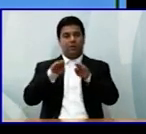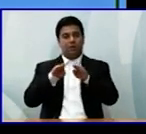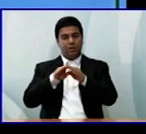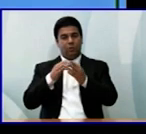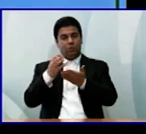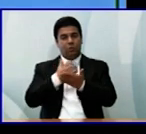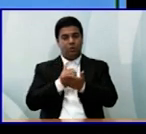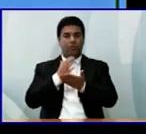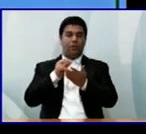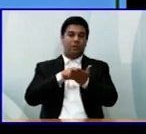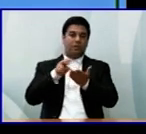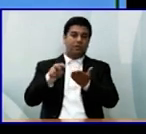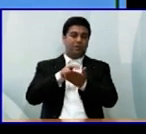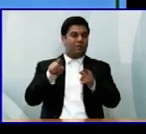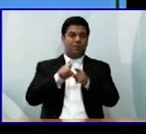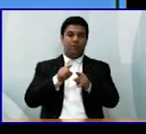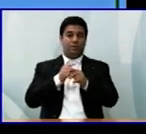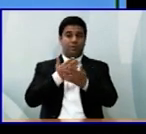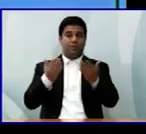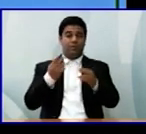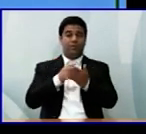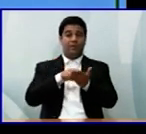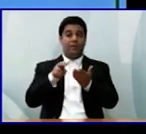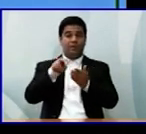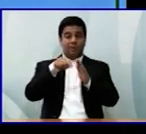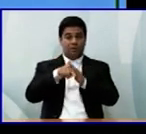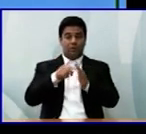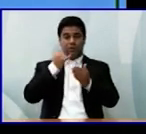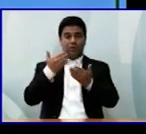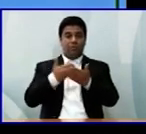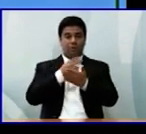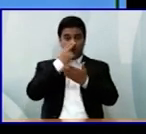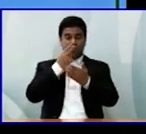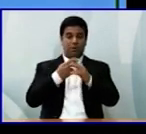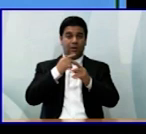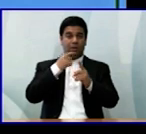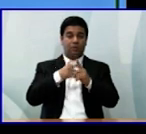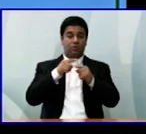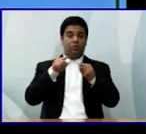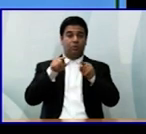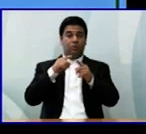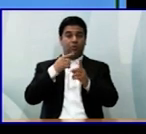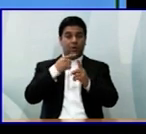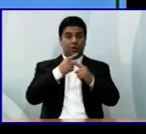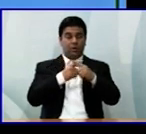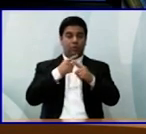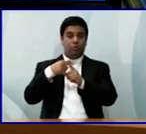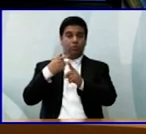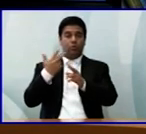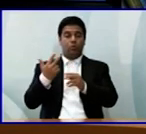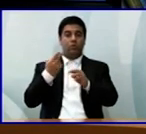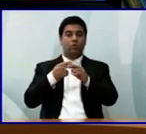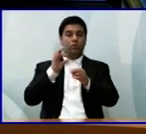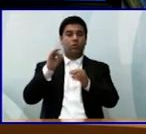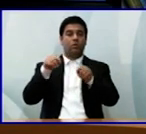to'plami, xohlang sakrash usulida. Keling, sakrash usulini ko'rib chiqaylik. X plus 3 ni 0 ga tenglashtirsak, nima